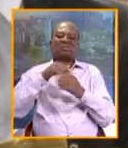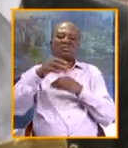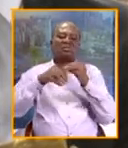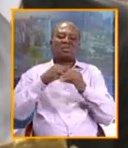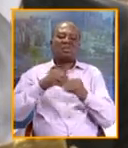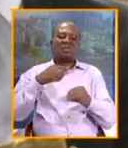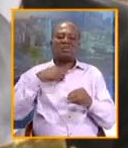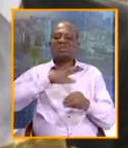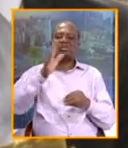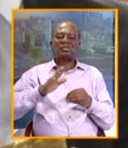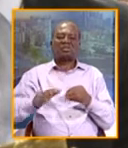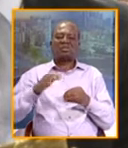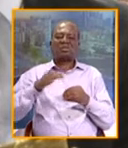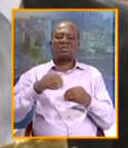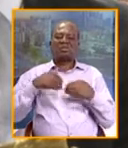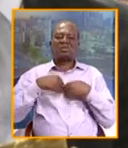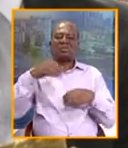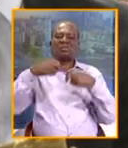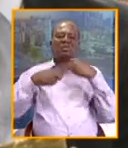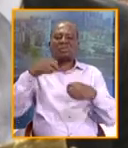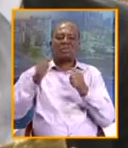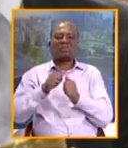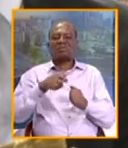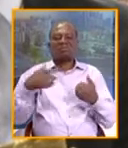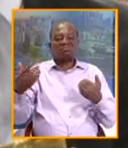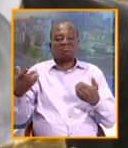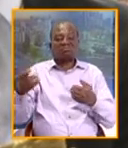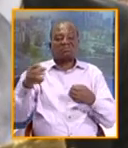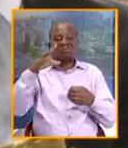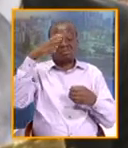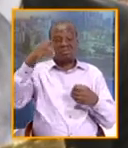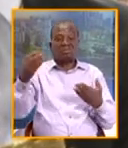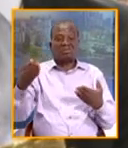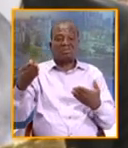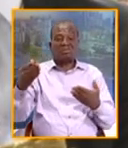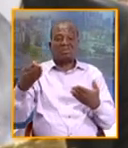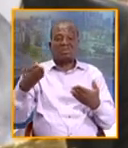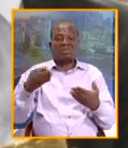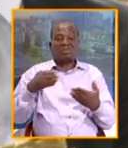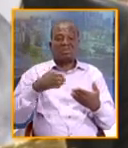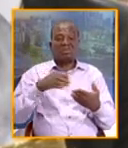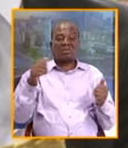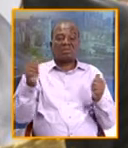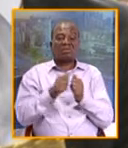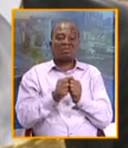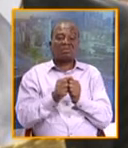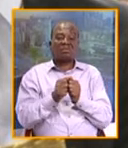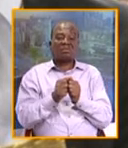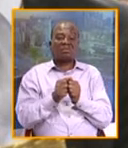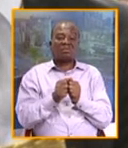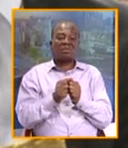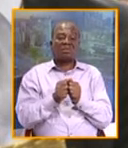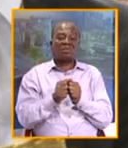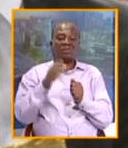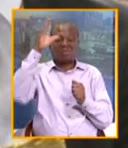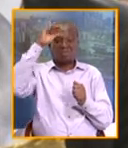je n'ai jamais eu de problème avec qui que ce soit et je n'aurais pas je n'aurai pas d'être avec